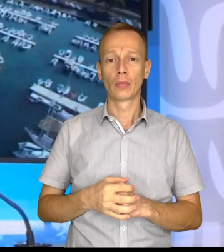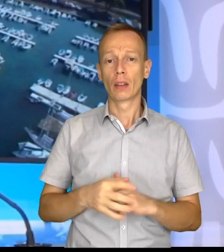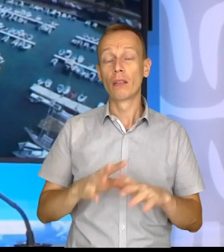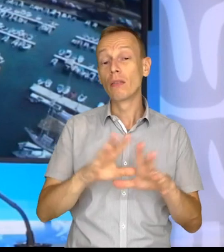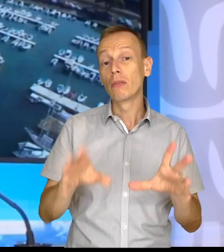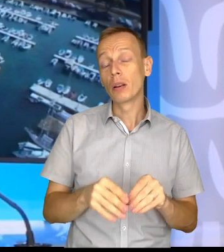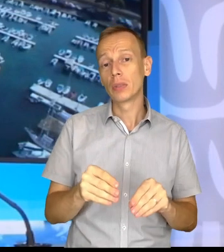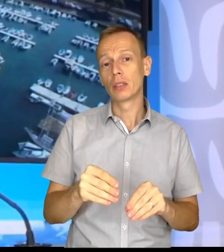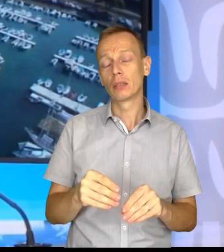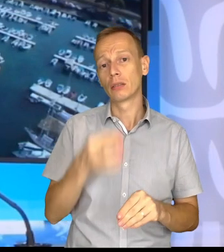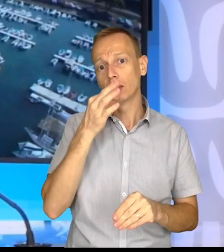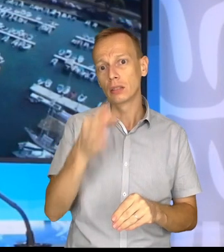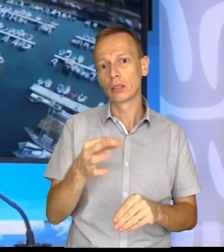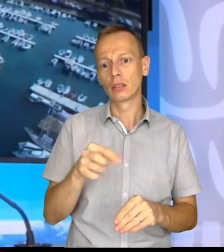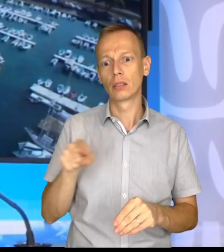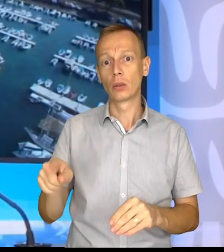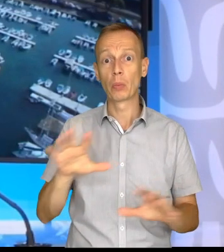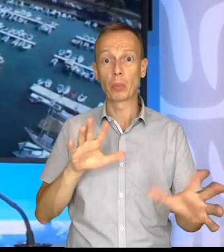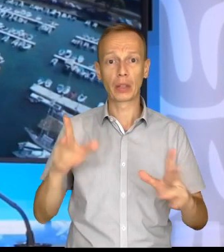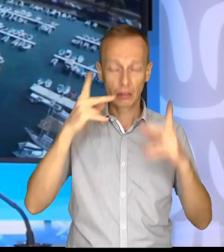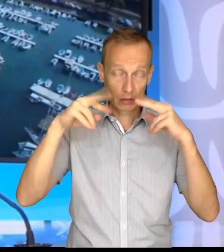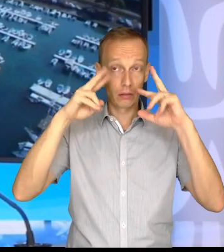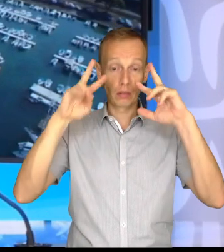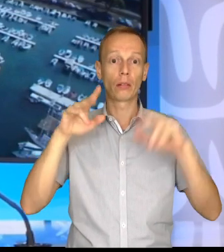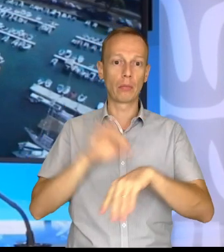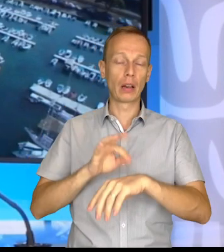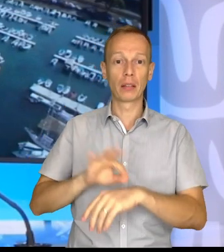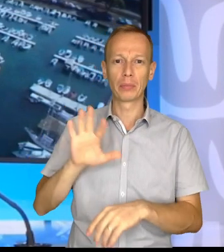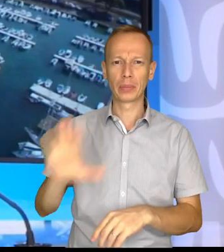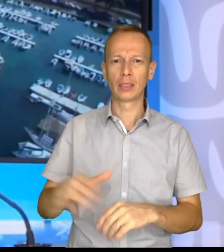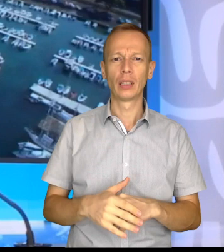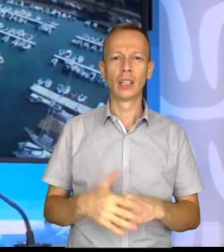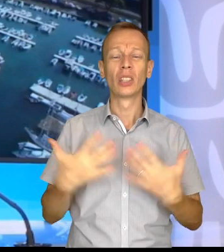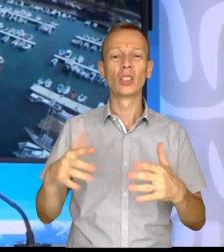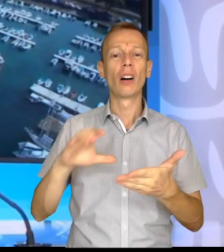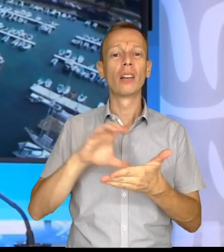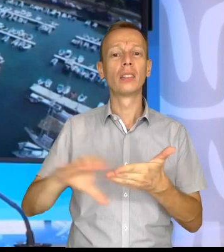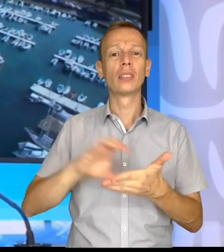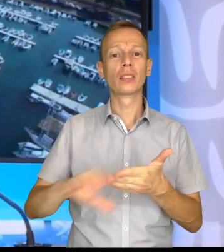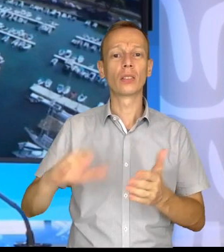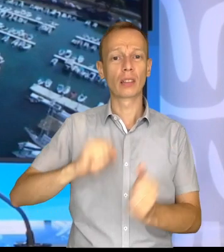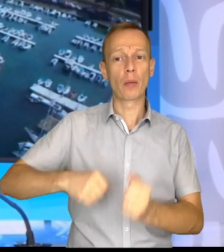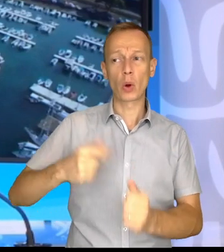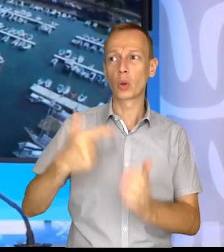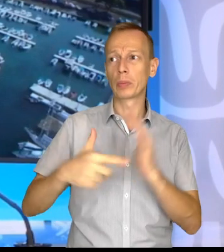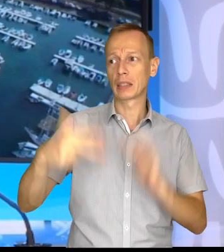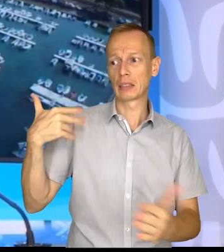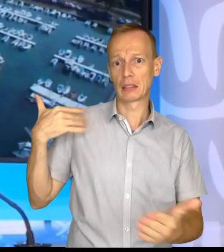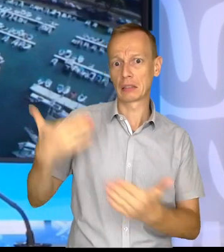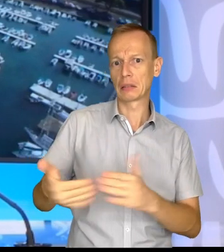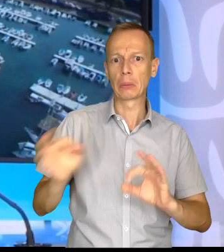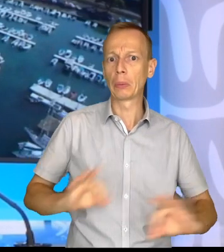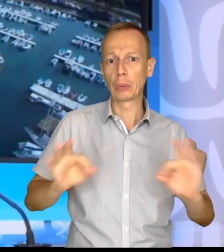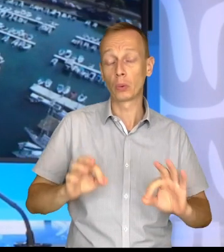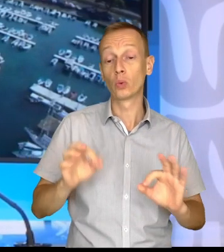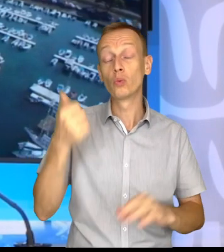la famille, la victime aurait été victime donc d'une crise d'épilepsie. Il n'avait déjà plus sa licence de rameur depuis 2013 et